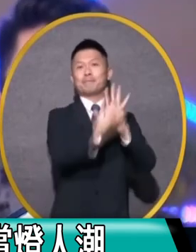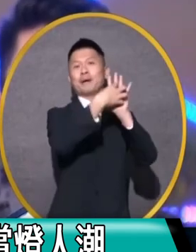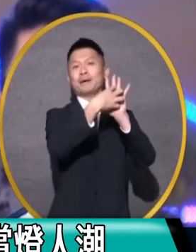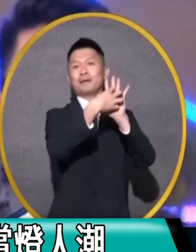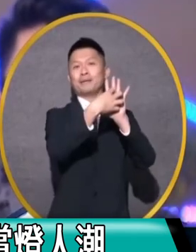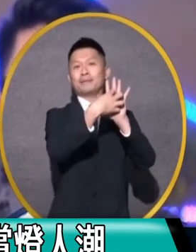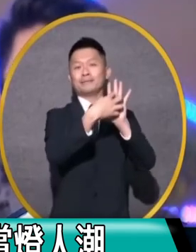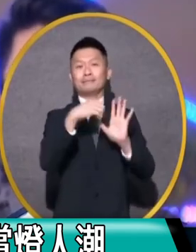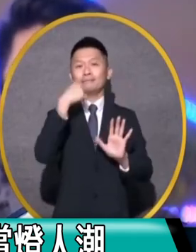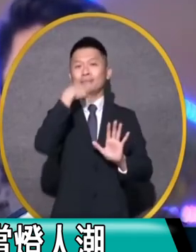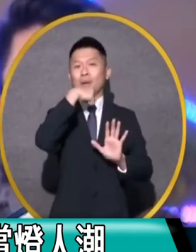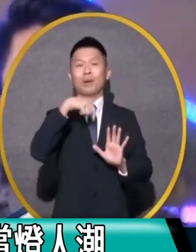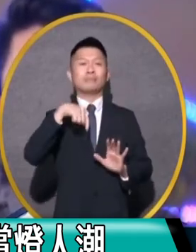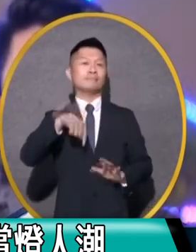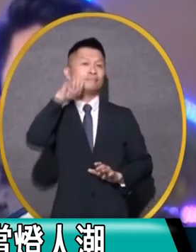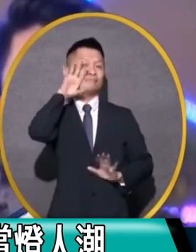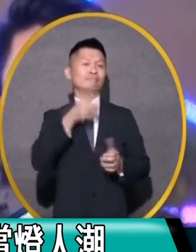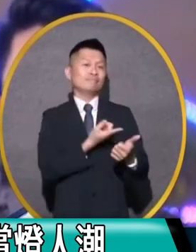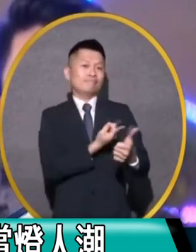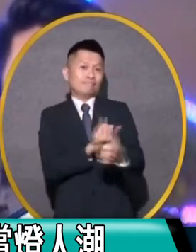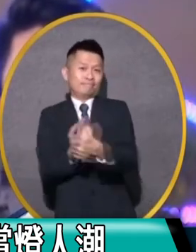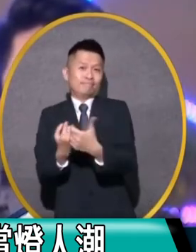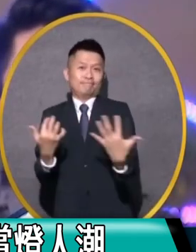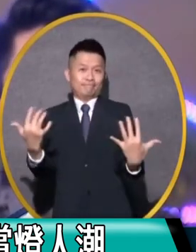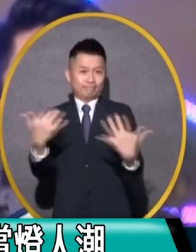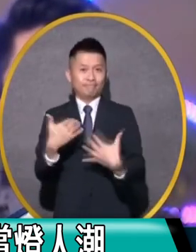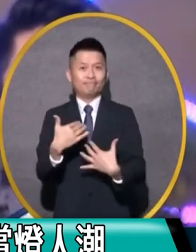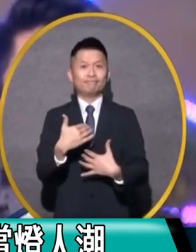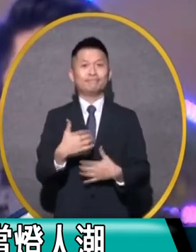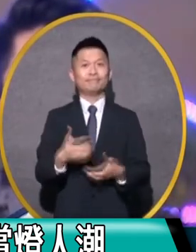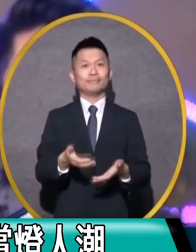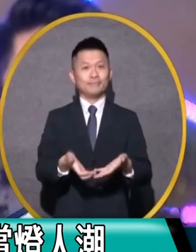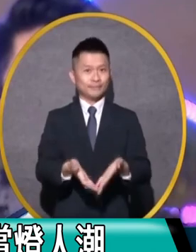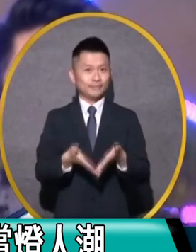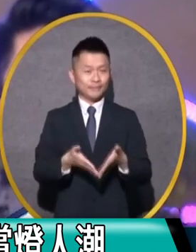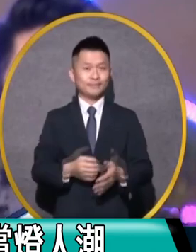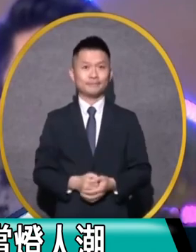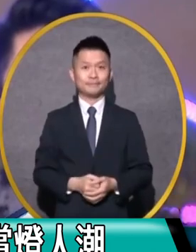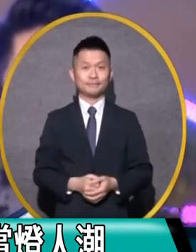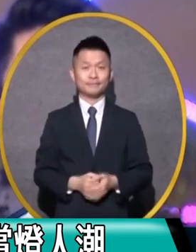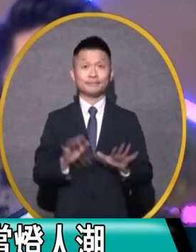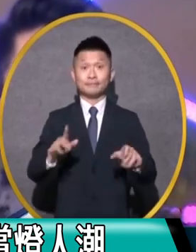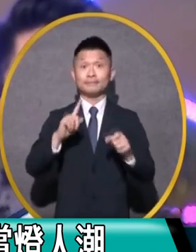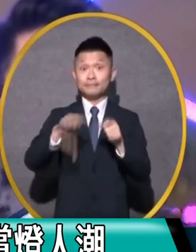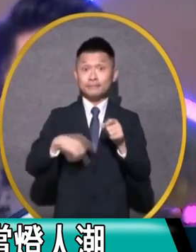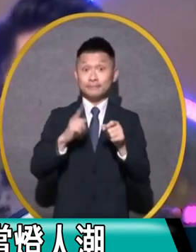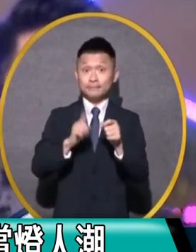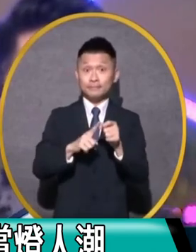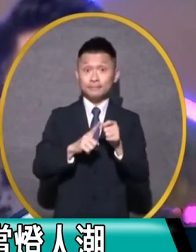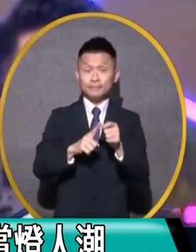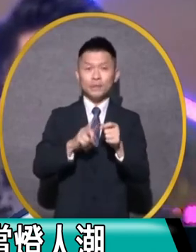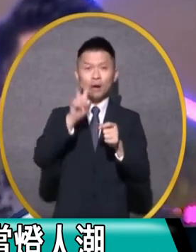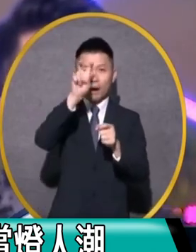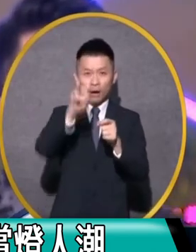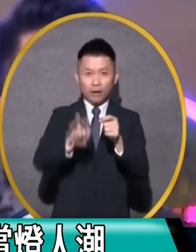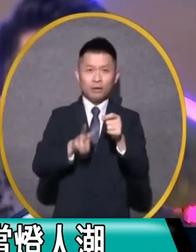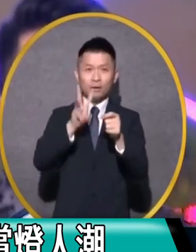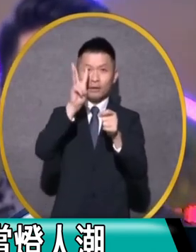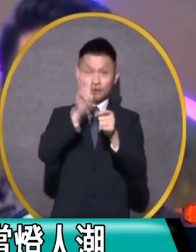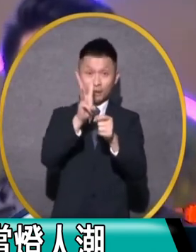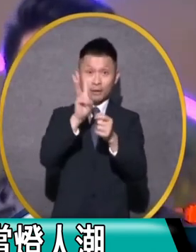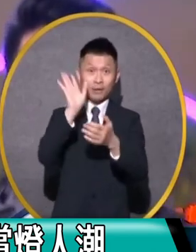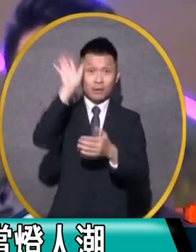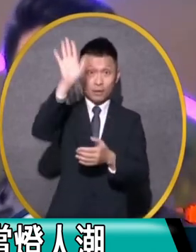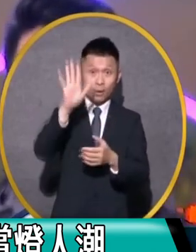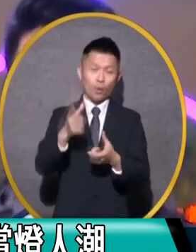销台湾的重要品牌。今年是暌违23年后，重新回